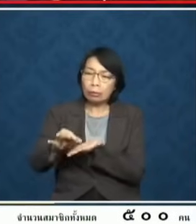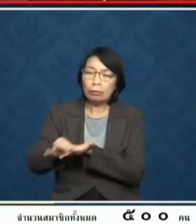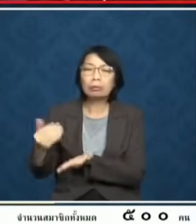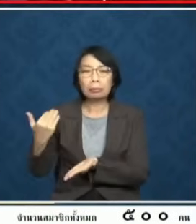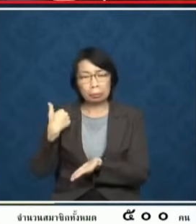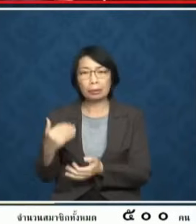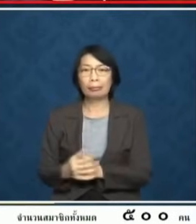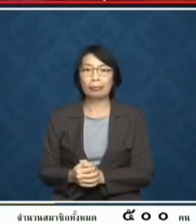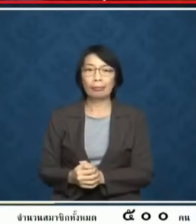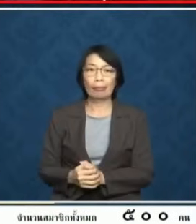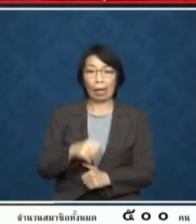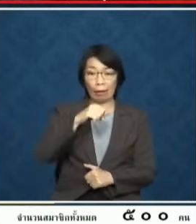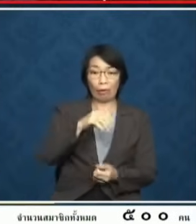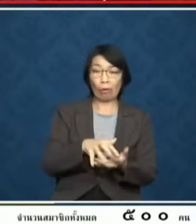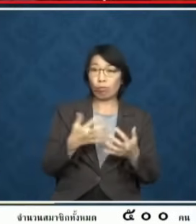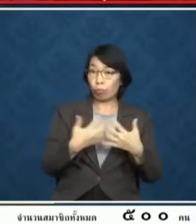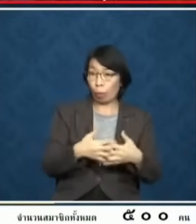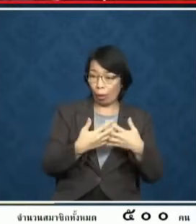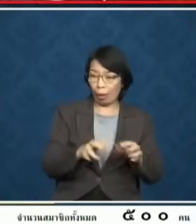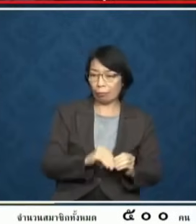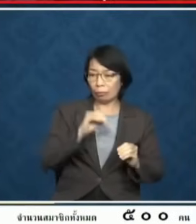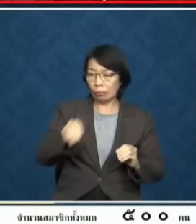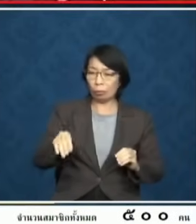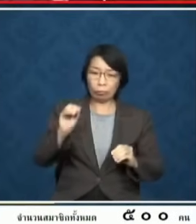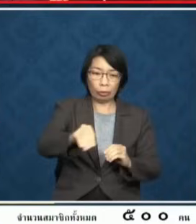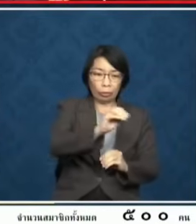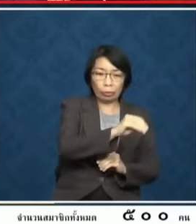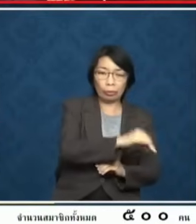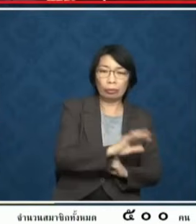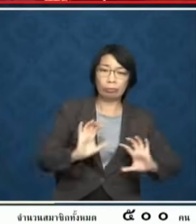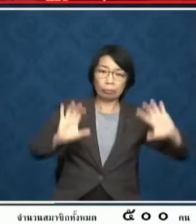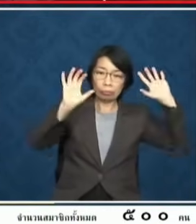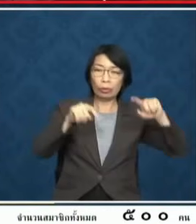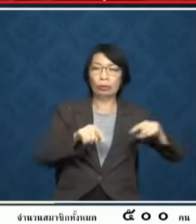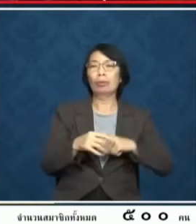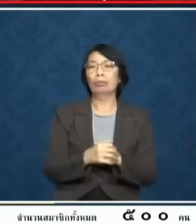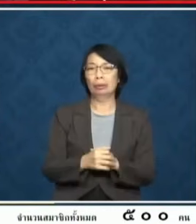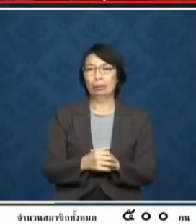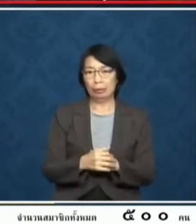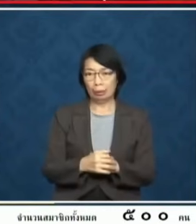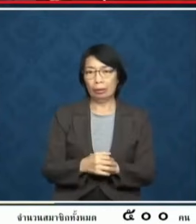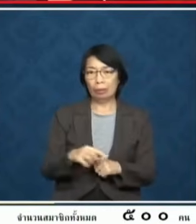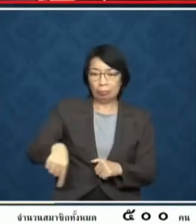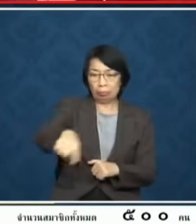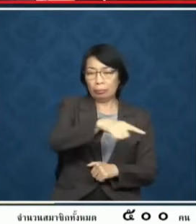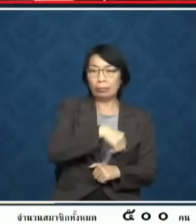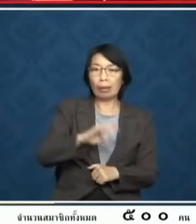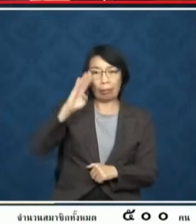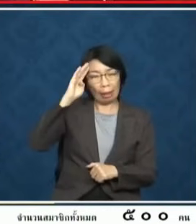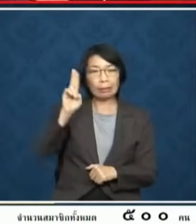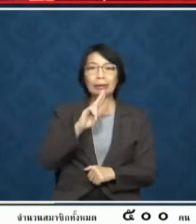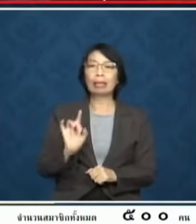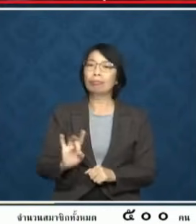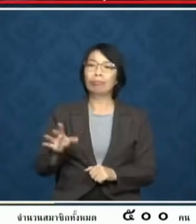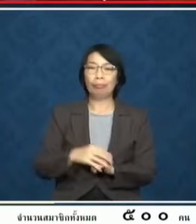บอกว่าจะเอาไฟฟ้าเหล่านี้ใช้ในฐานทัพแล้วก็ใช้ในหน่วยราชการฝ่ายพลเรือนในเขตพื้นที่ทหารเท่านั้น